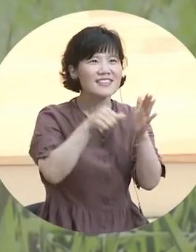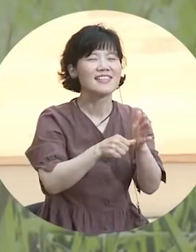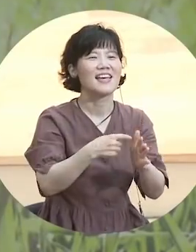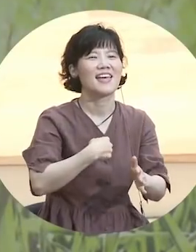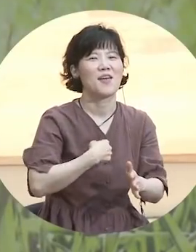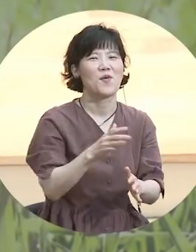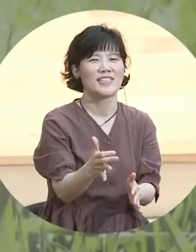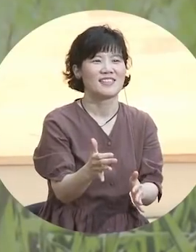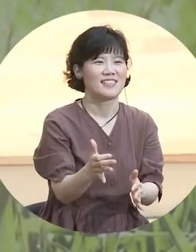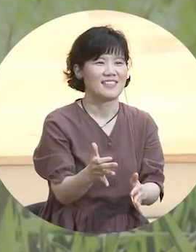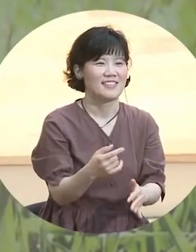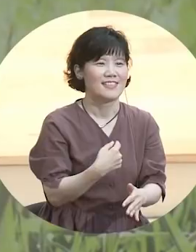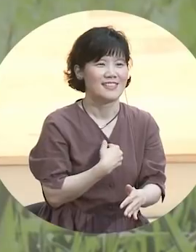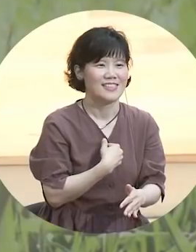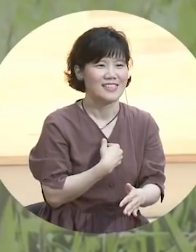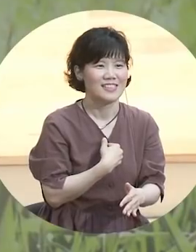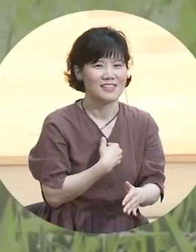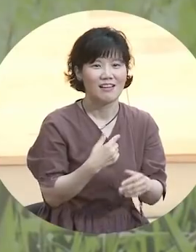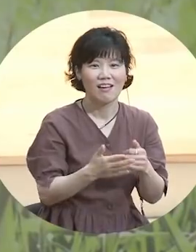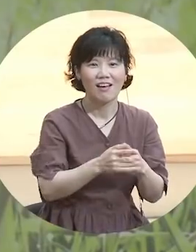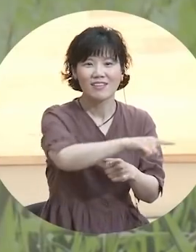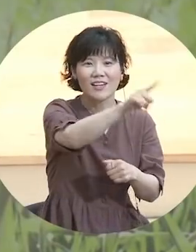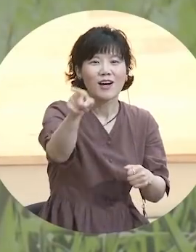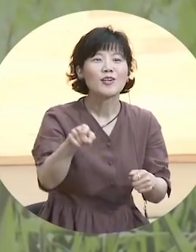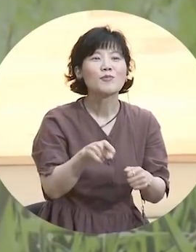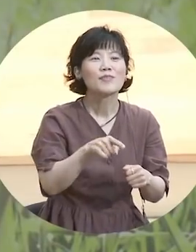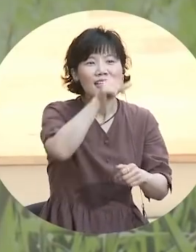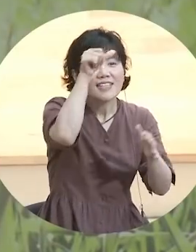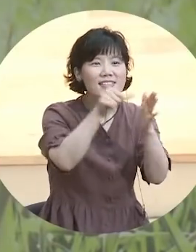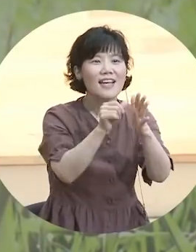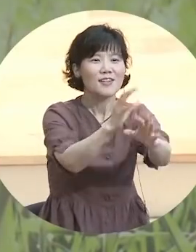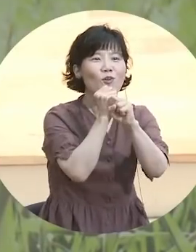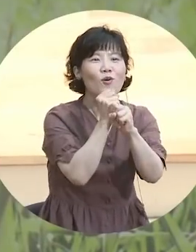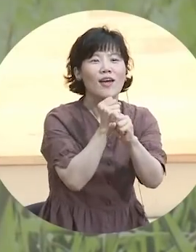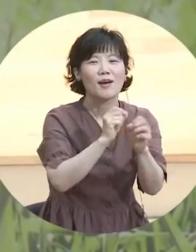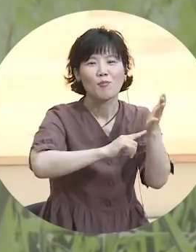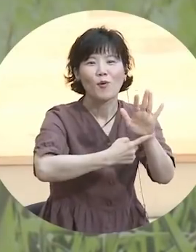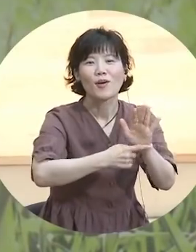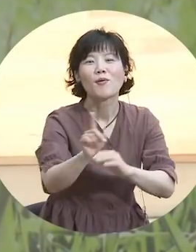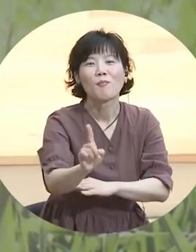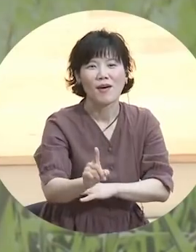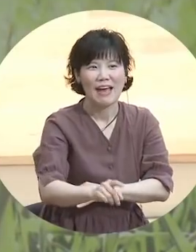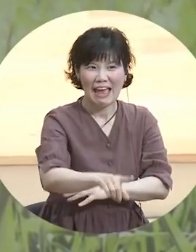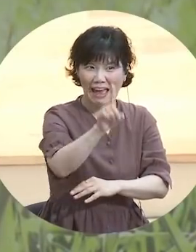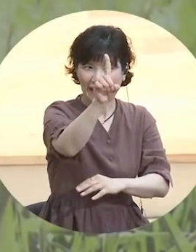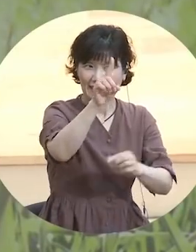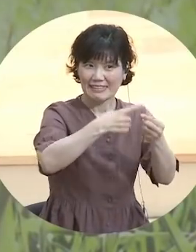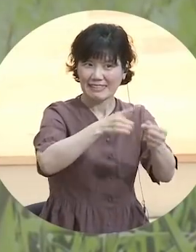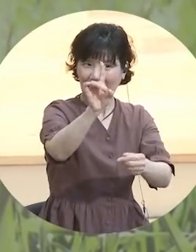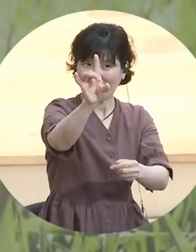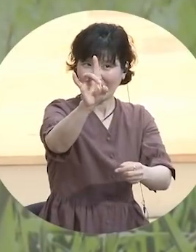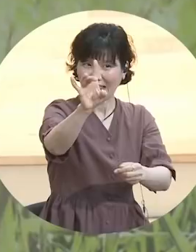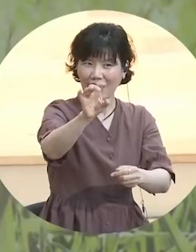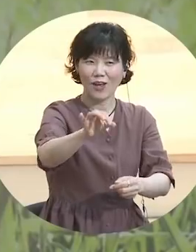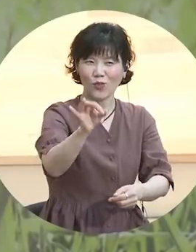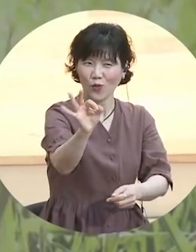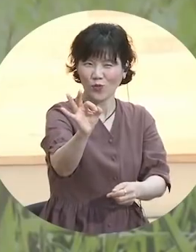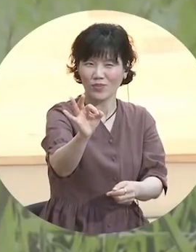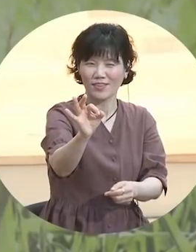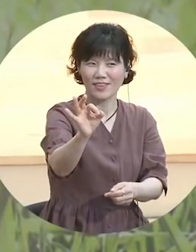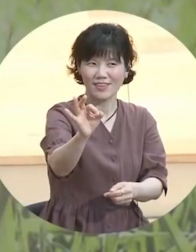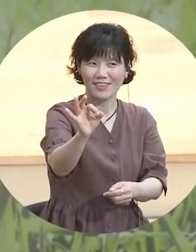여러분 웃죠? 여러분의 인생은 뭐로 요약될까요? 아마 세 글자가 아니라 한 글자로 딱 주열이 될 거예요.